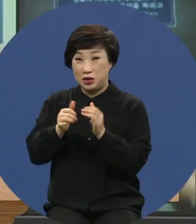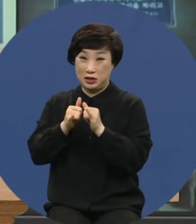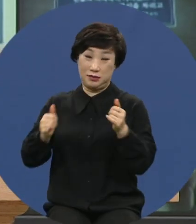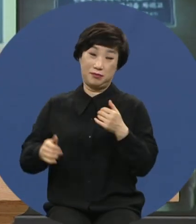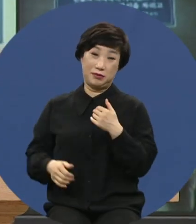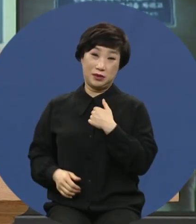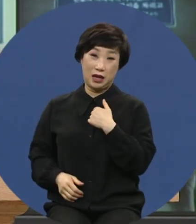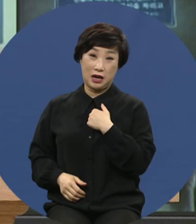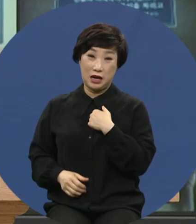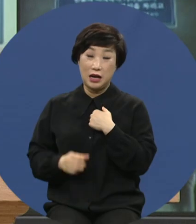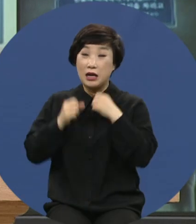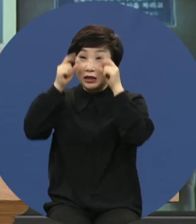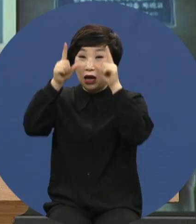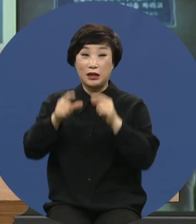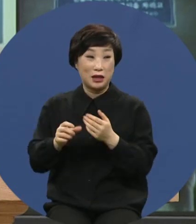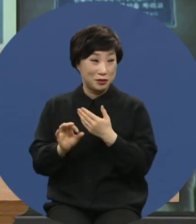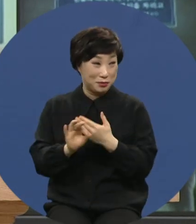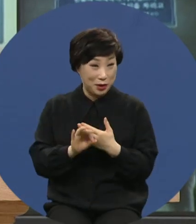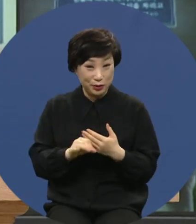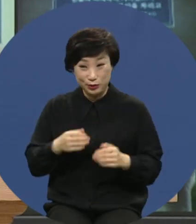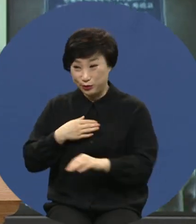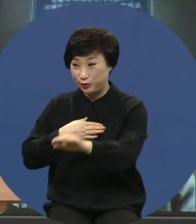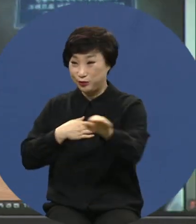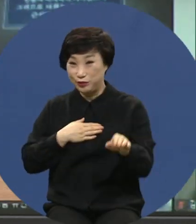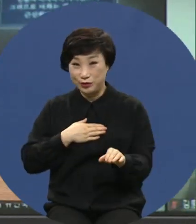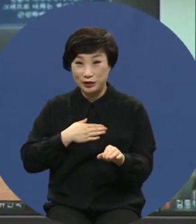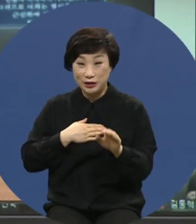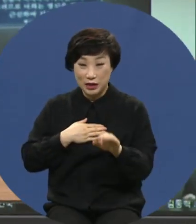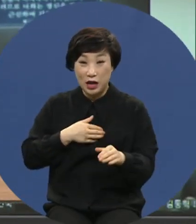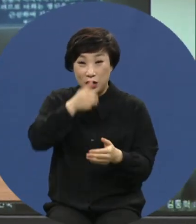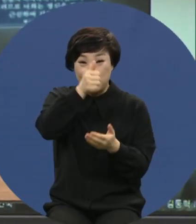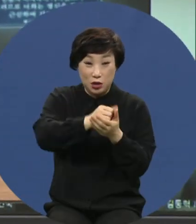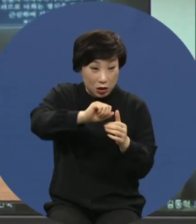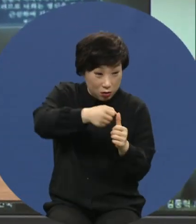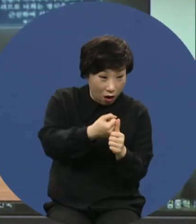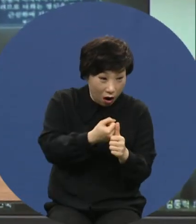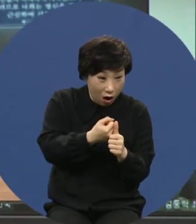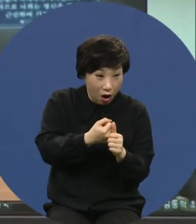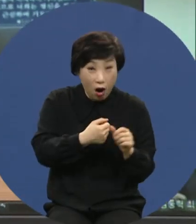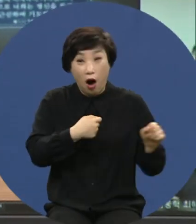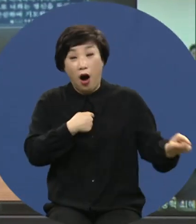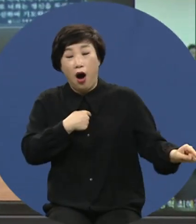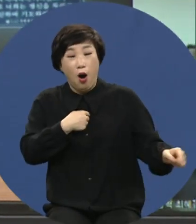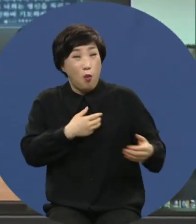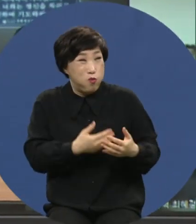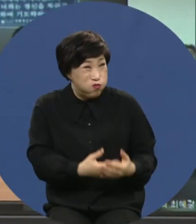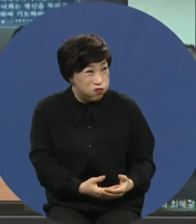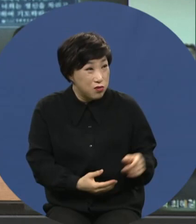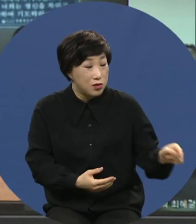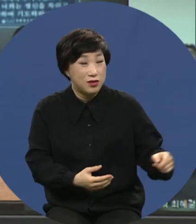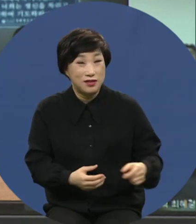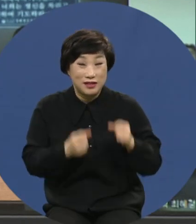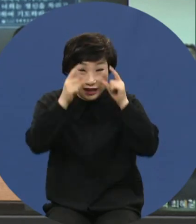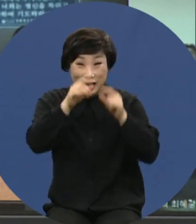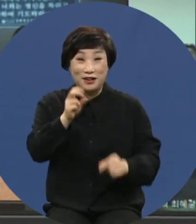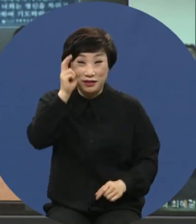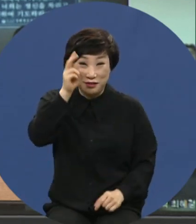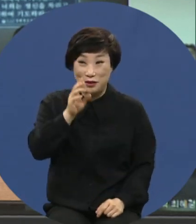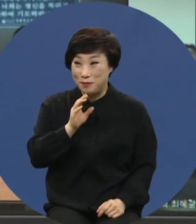죄인임을 깨닫는다면 죄 받을 형벌도 엄청나게 깨달을